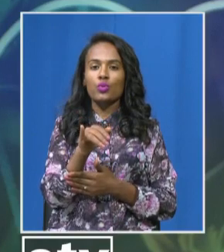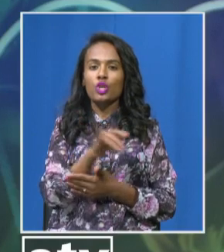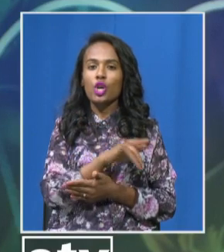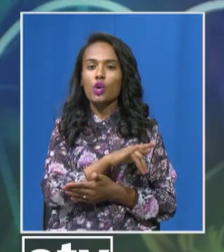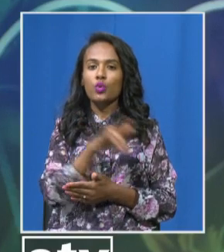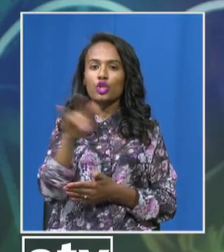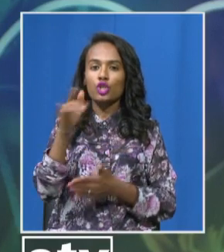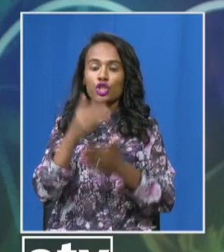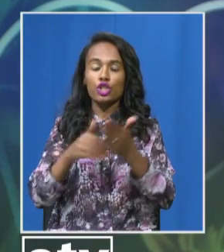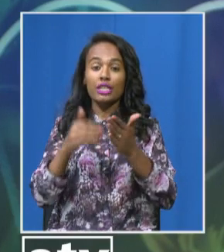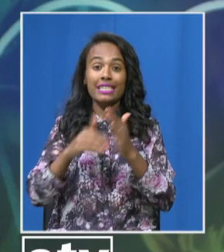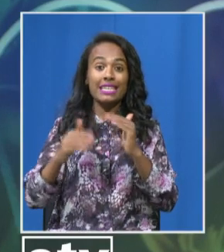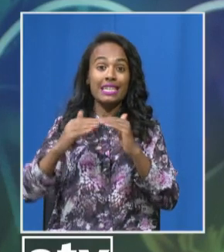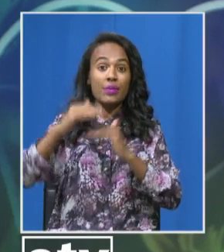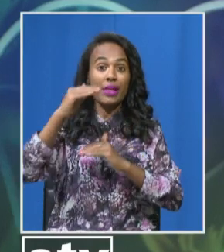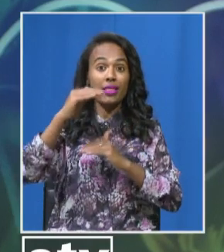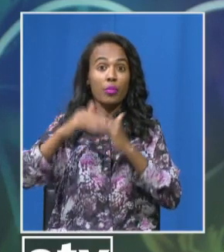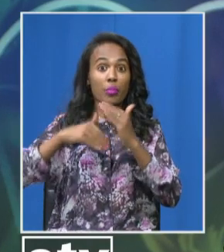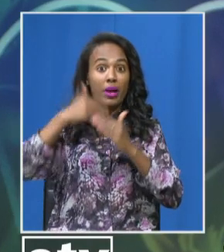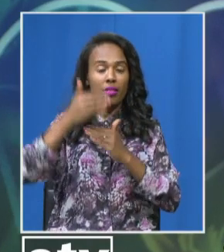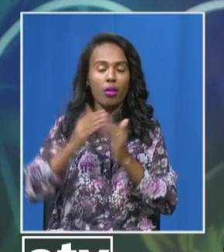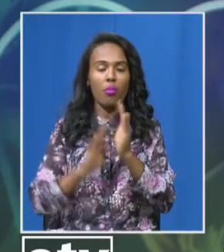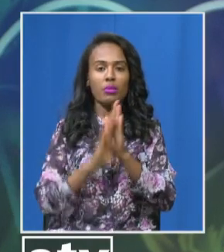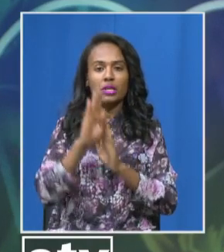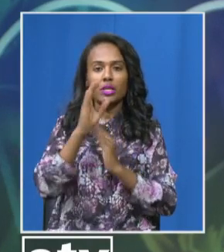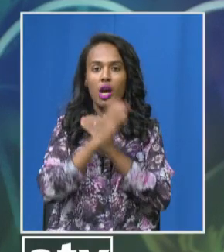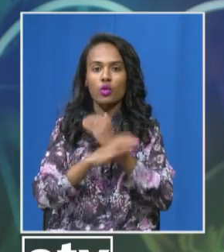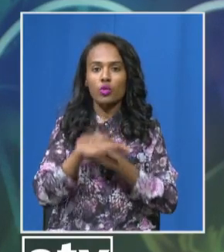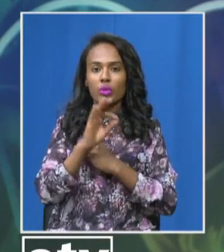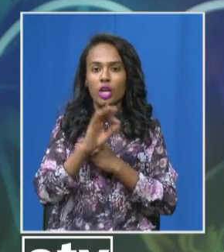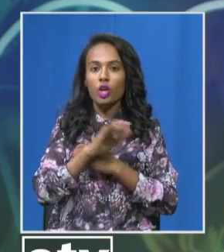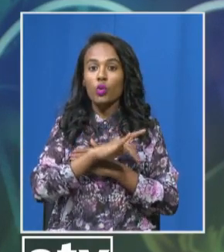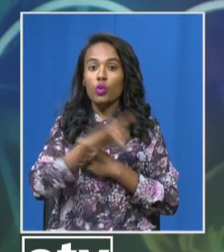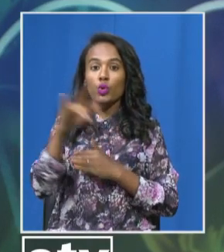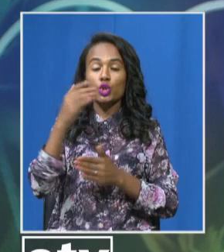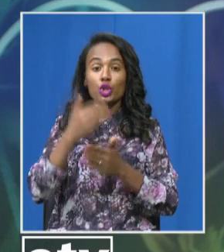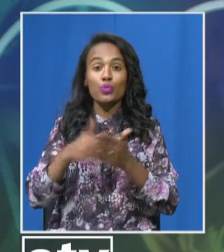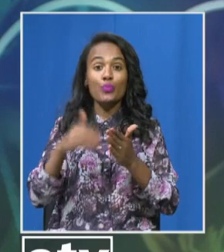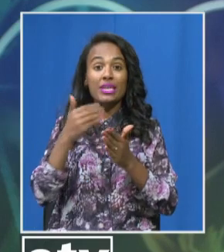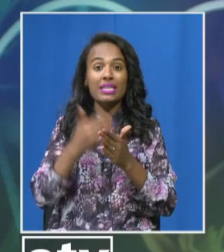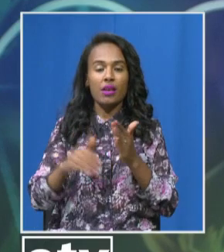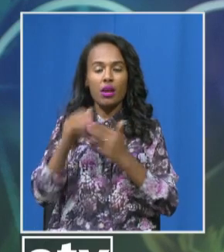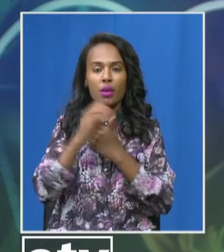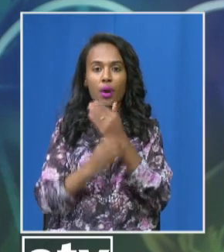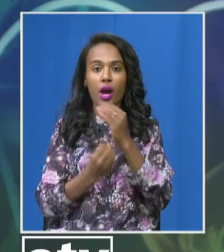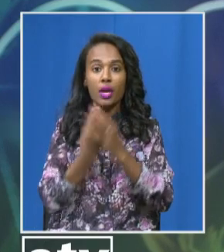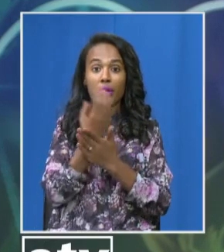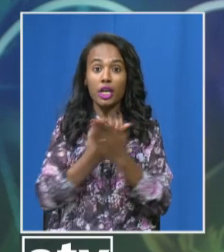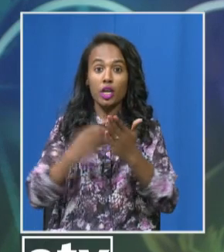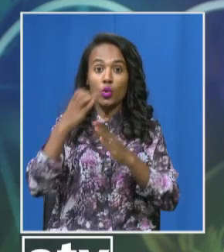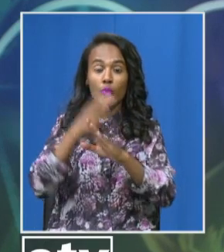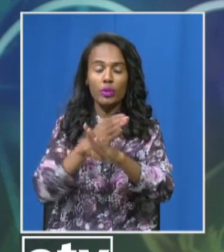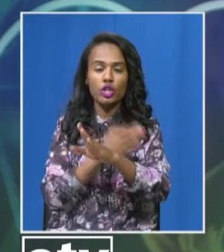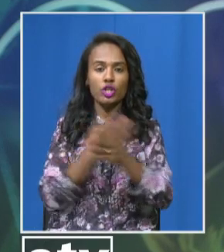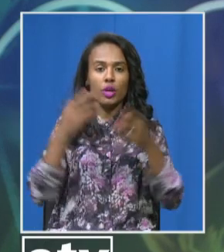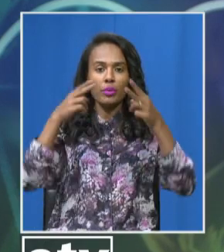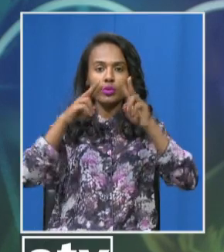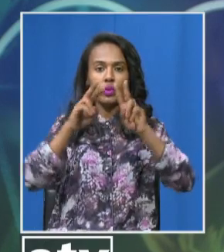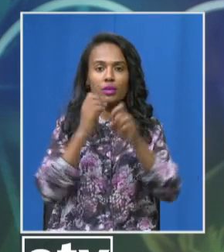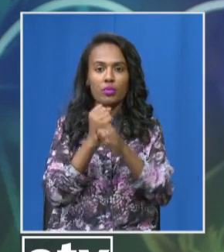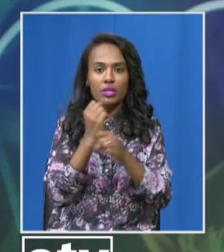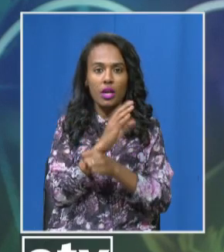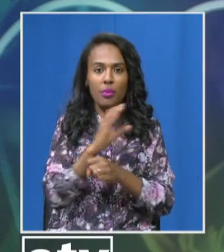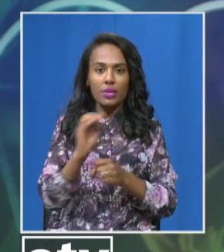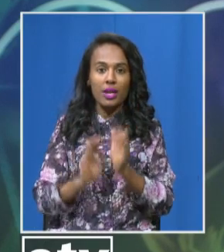ከውጭ ንግድን ይበልጥ በቀጣይ በማሳደግ ሀገሪቱ የምታገኘውን የውጭ ምንዛሬ በሀገር በቀል ኢኮኖሚ ማሻሻ በትኩረት